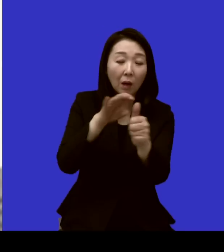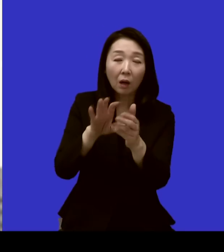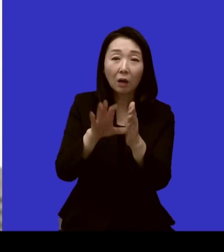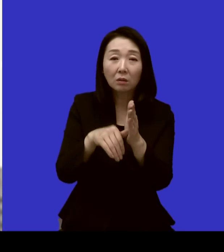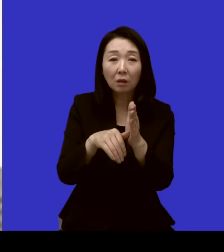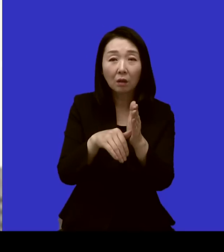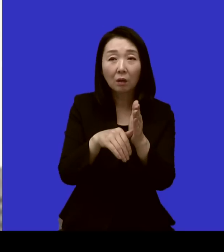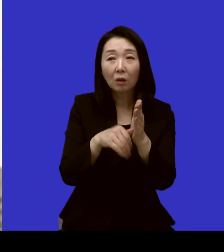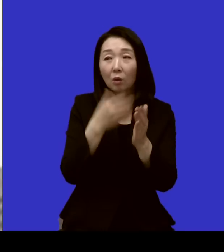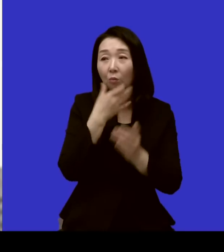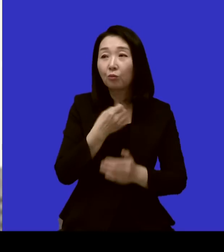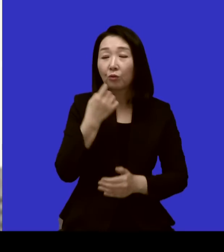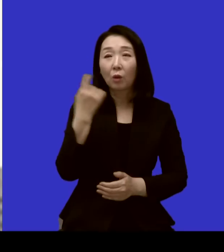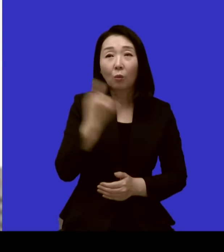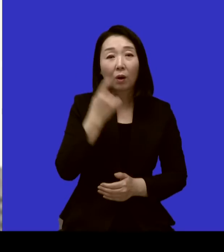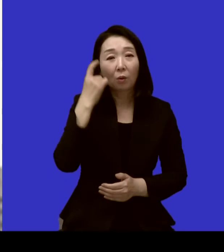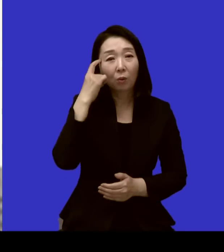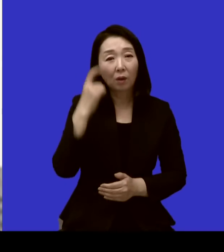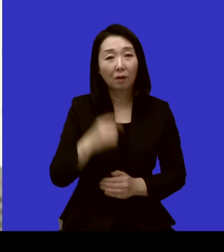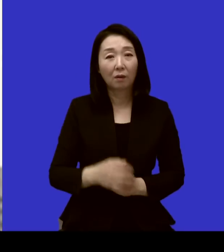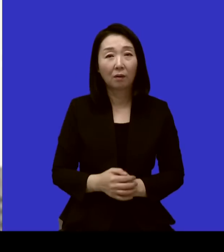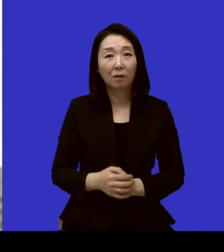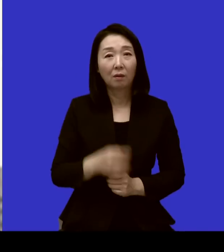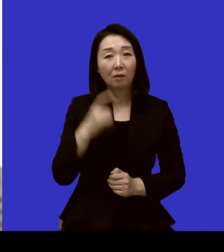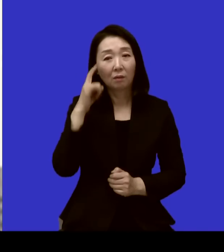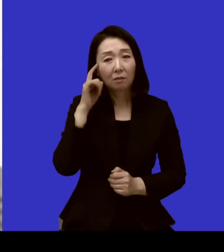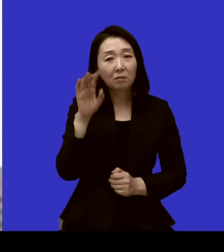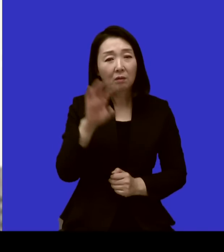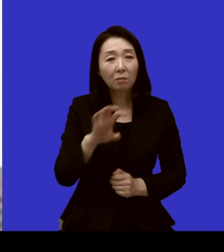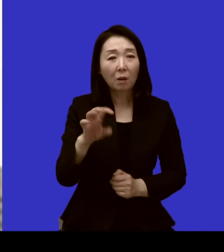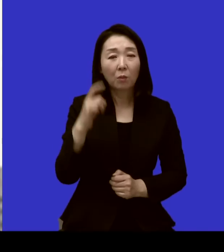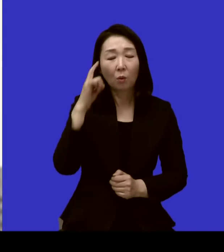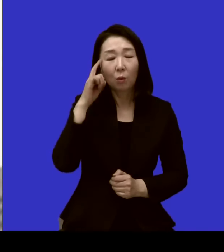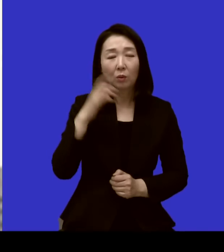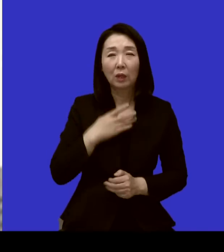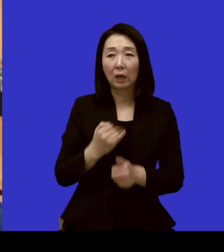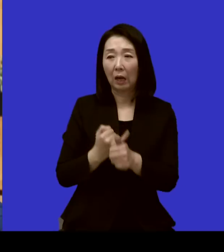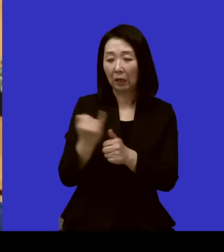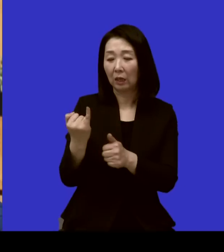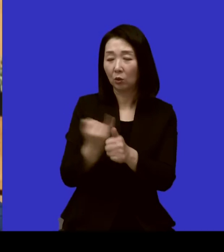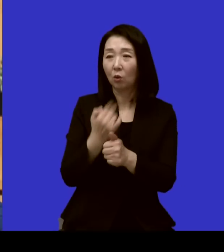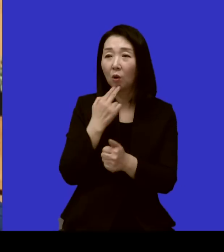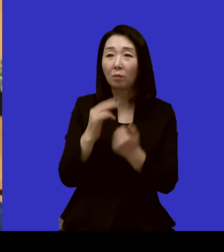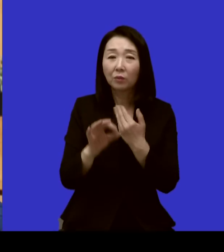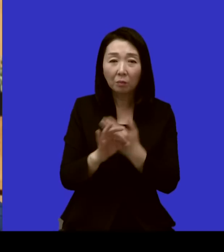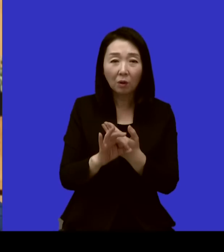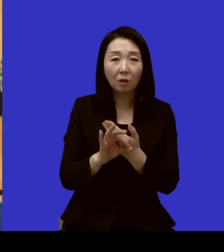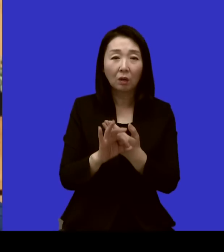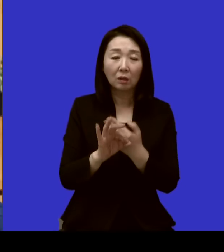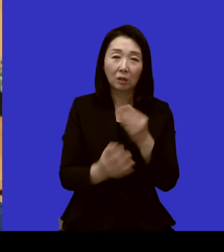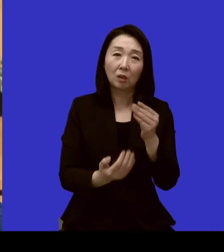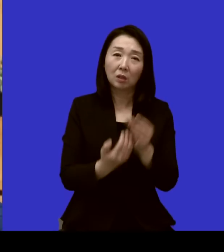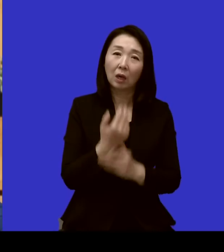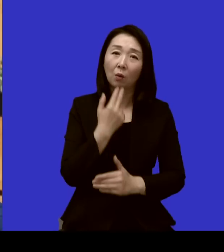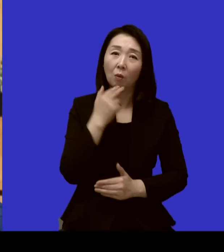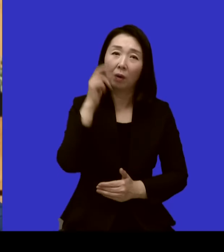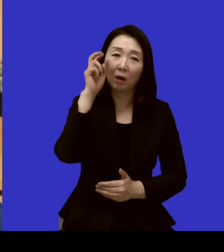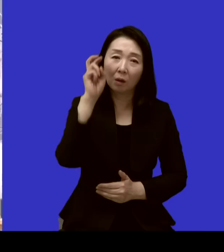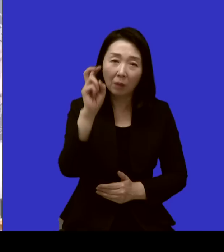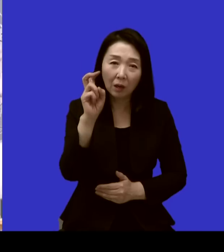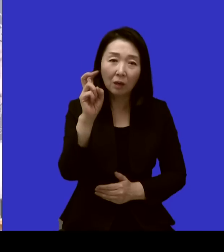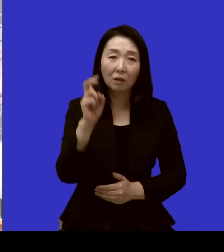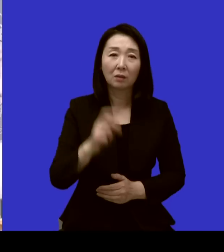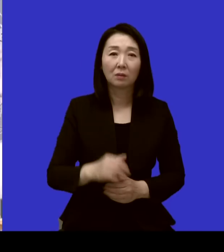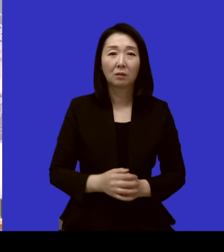될까? 그래서 막 그런 생각들이 계속 반복됐던 거예요. 내가 혹시 아내랑 결혼을 안 했으면 아내가 이런 사고를 당하지 않지 않았을까? 예.